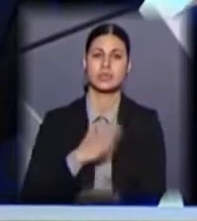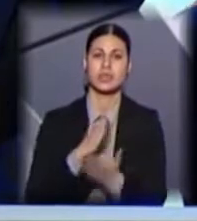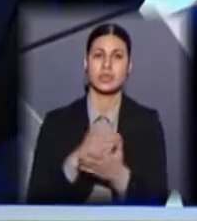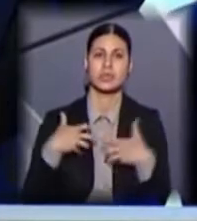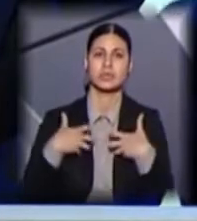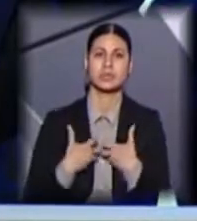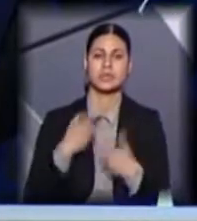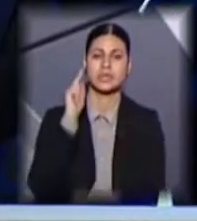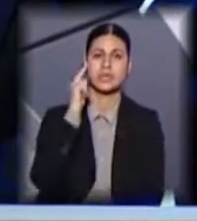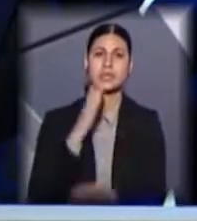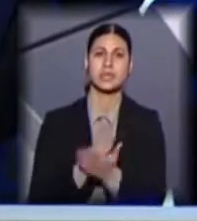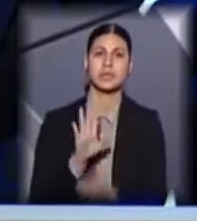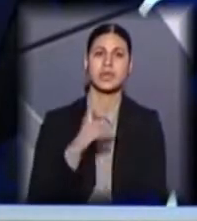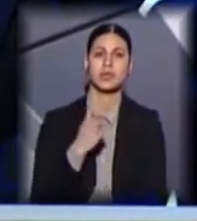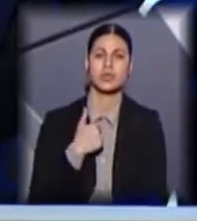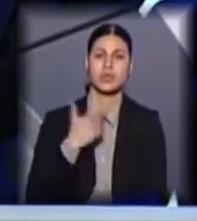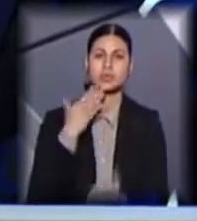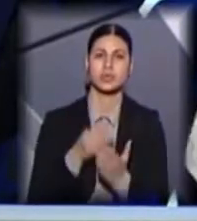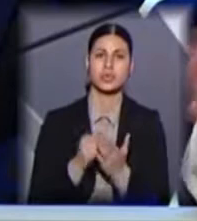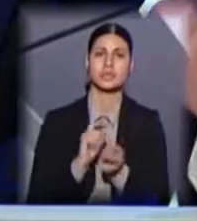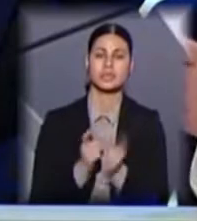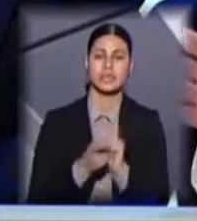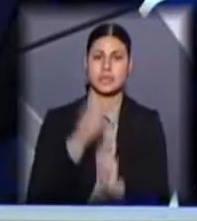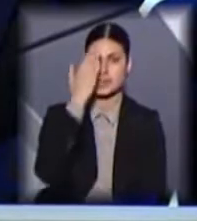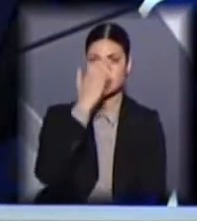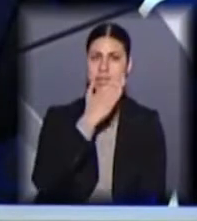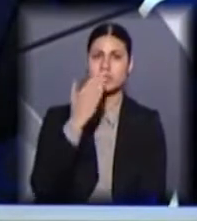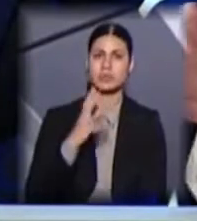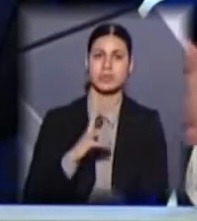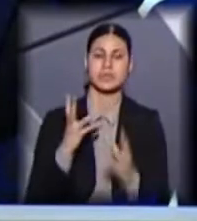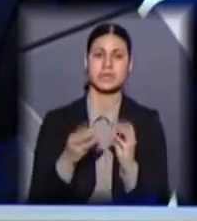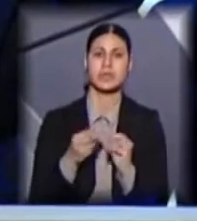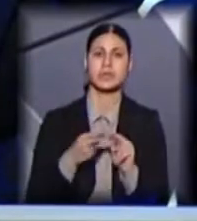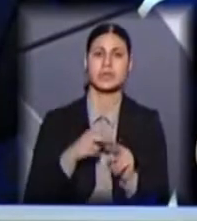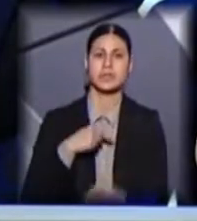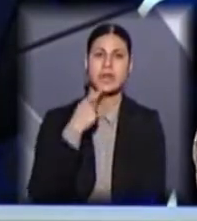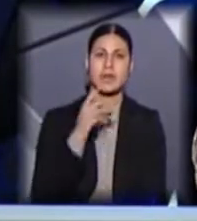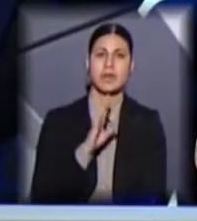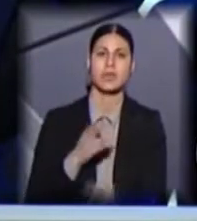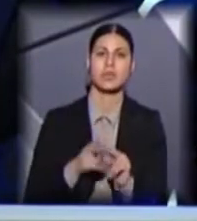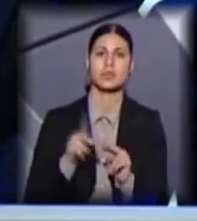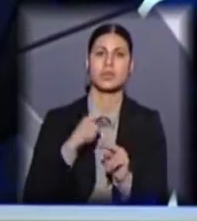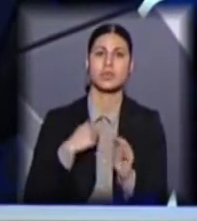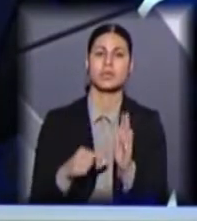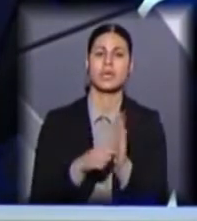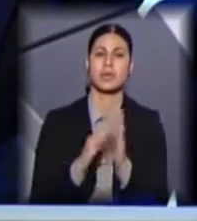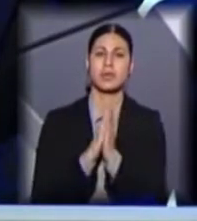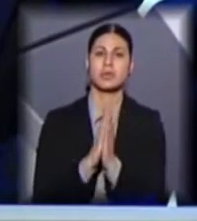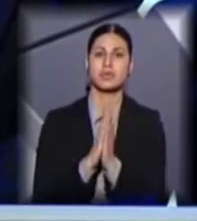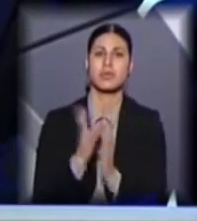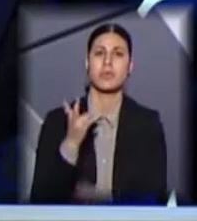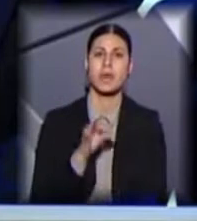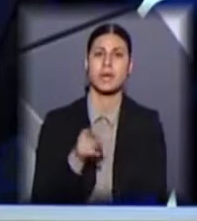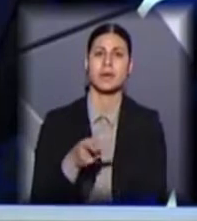იყოს საფიქრალი არამხოლოდ ჩვენთვის, არამედ საზოგადოებისთვის ზოგადად. ამას არ ვამბობ, იმიტომ რომ დახმარება ვთხოვოთ. თუმცაღა